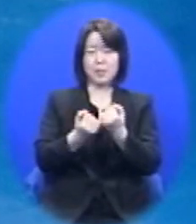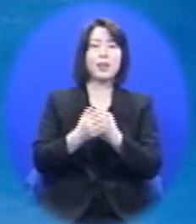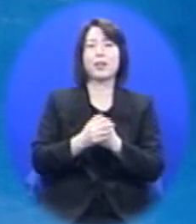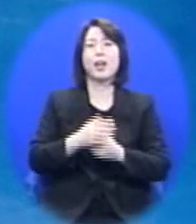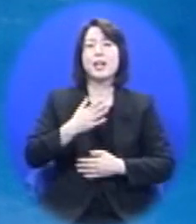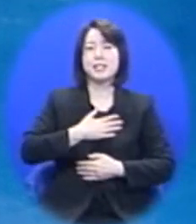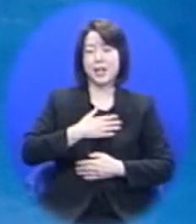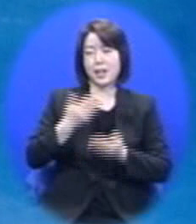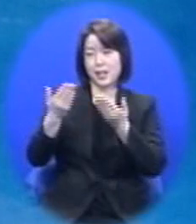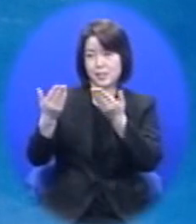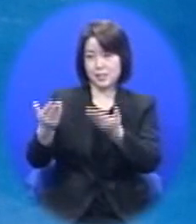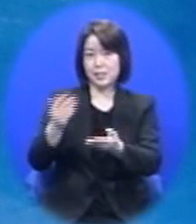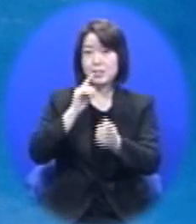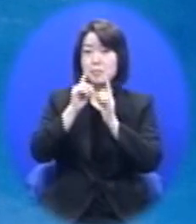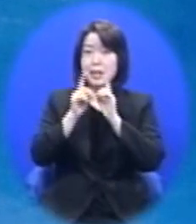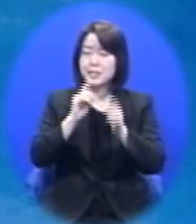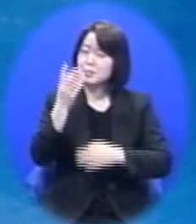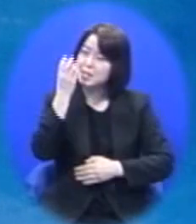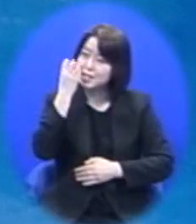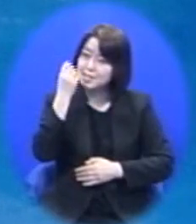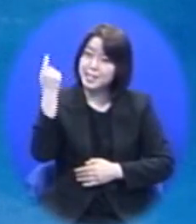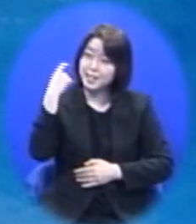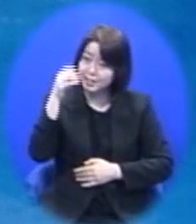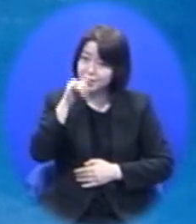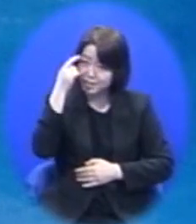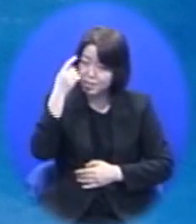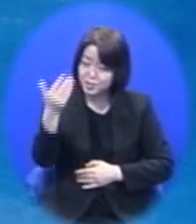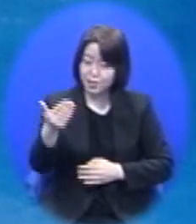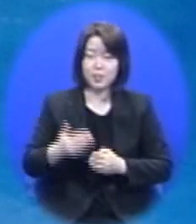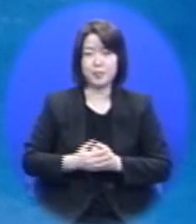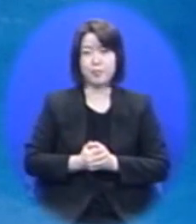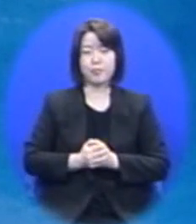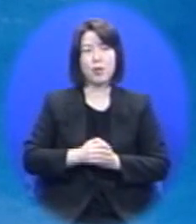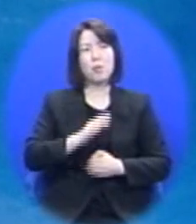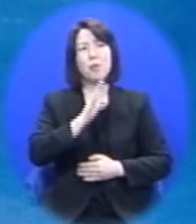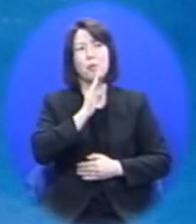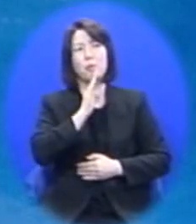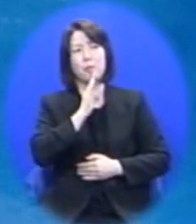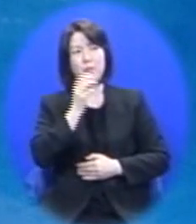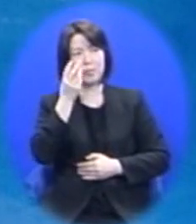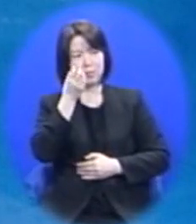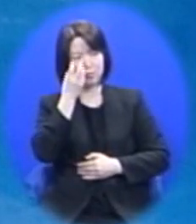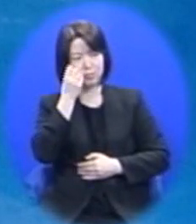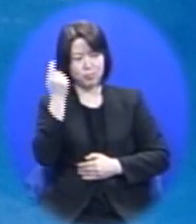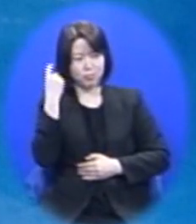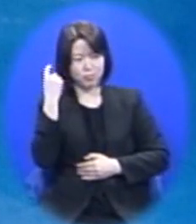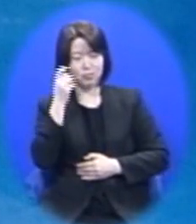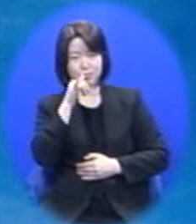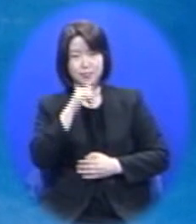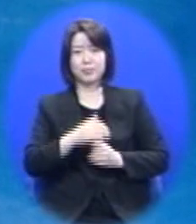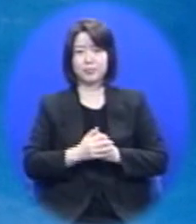제가 드리는 말씀이 이상하게 들리나요? 예, 너무 이상하게 들립니다.